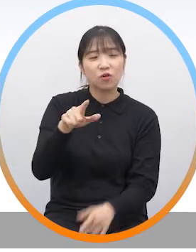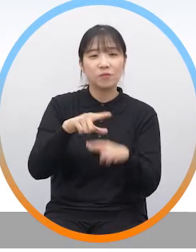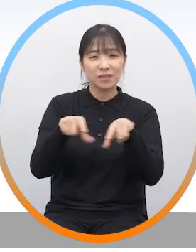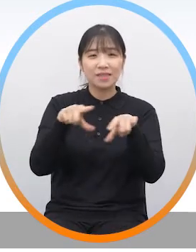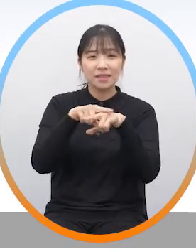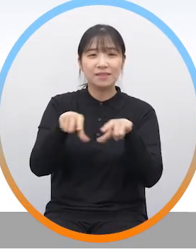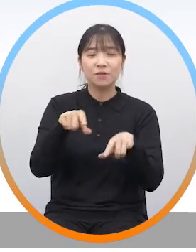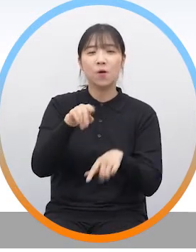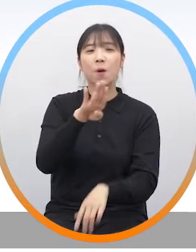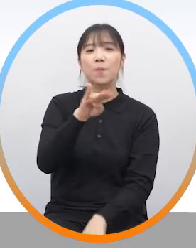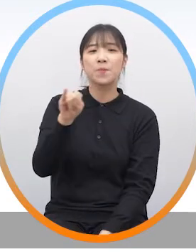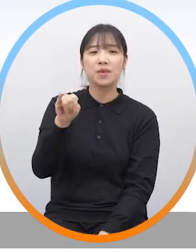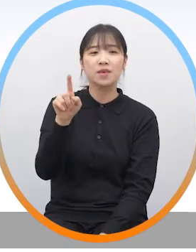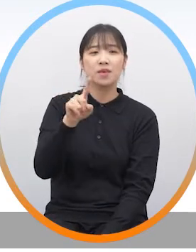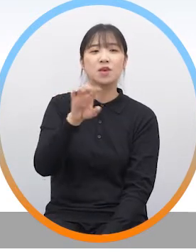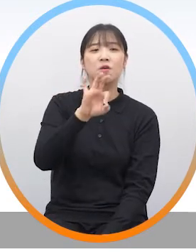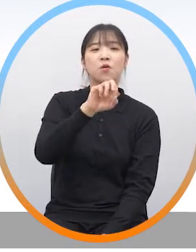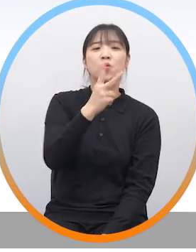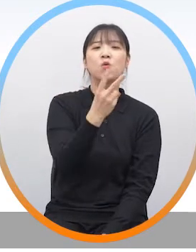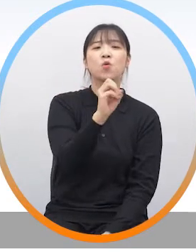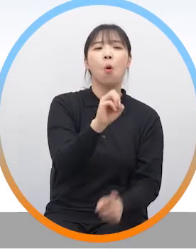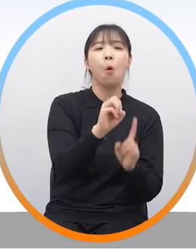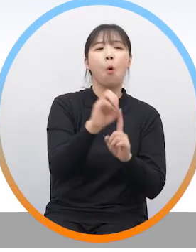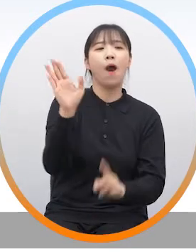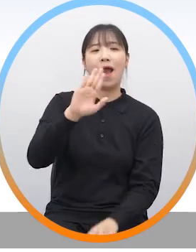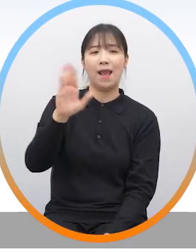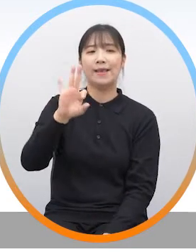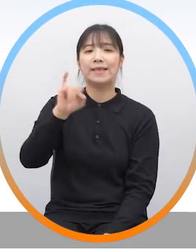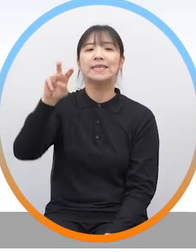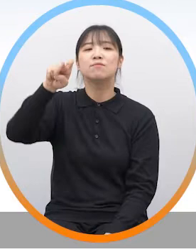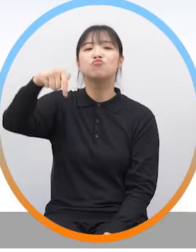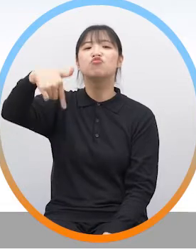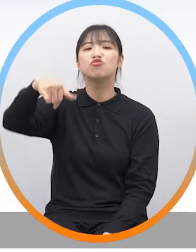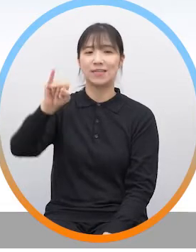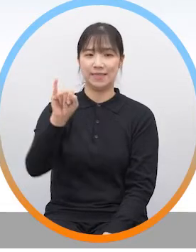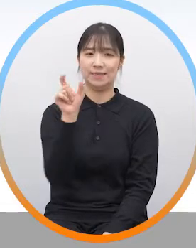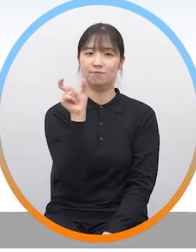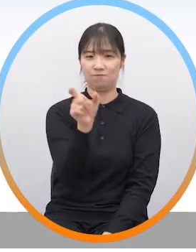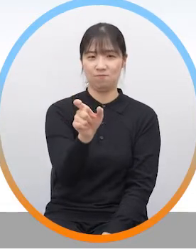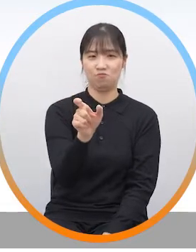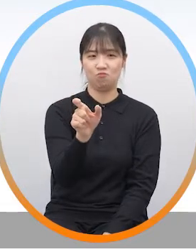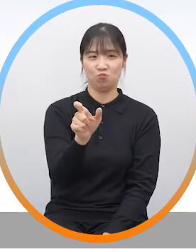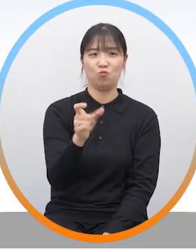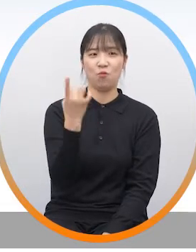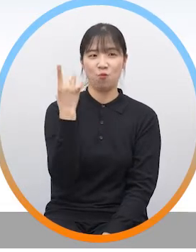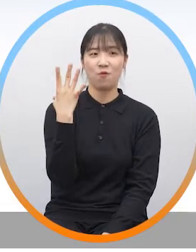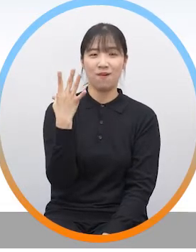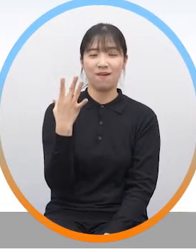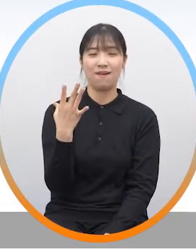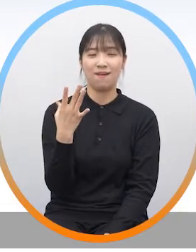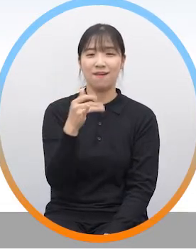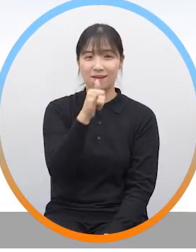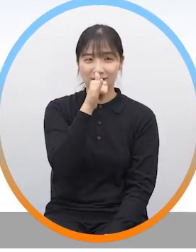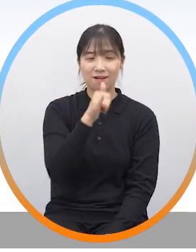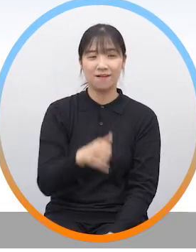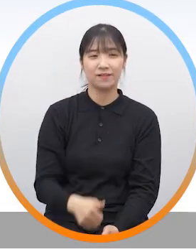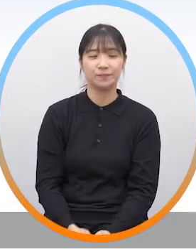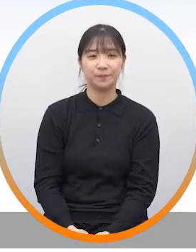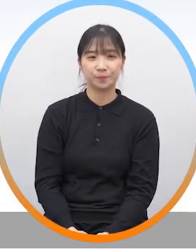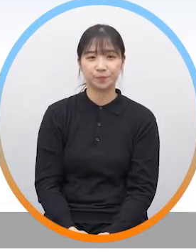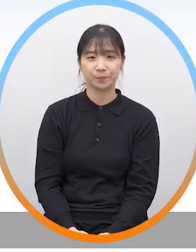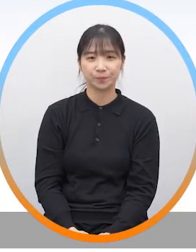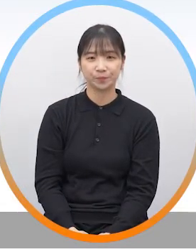보통 비는 용이 아니고 이무기를 표기를 한다는 거 좀 염두에 주셨으면 좋겠네요.